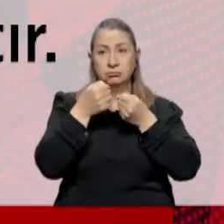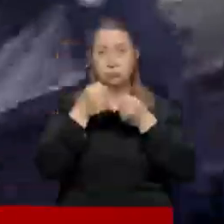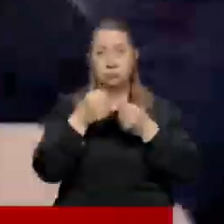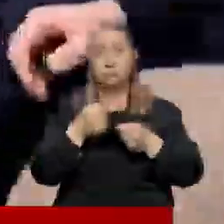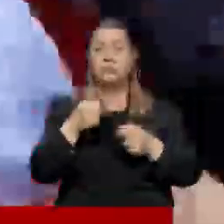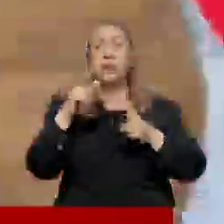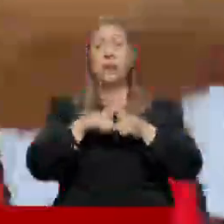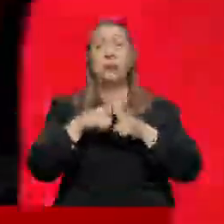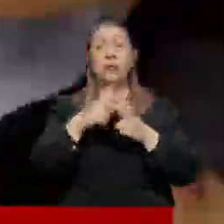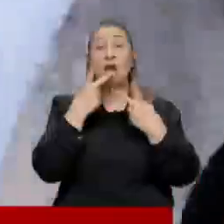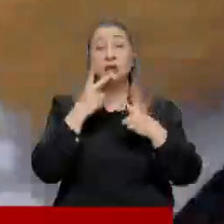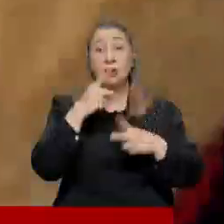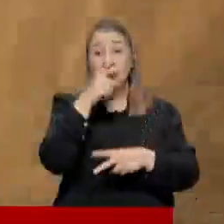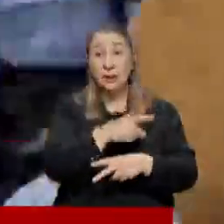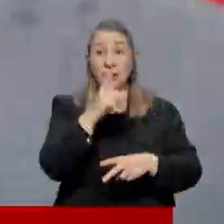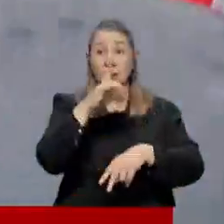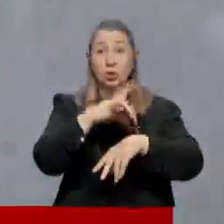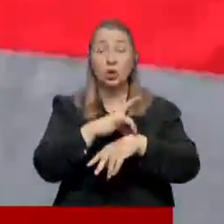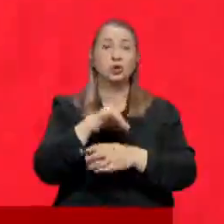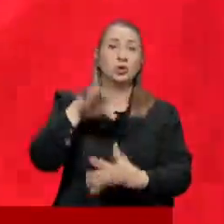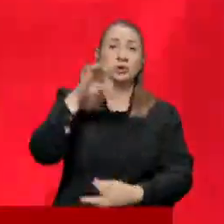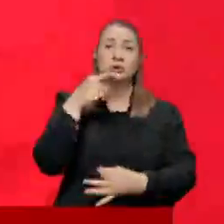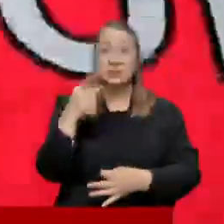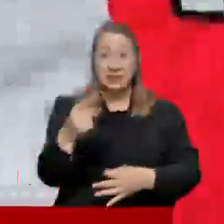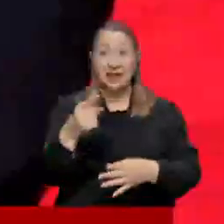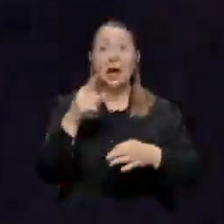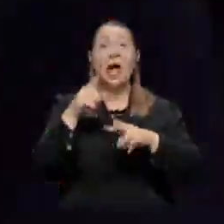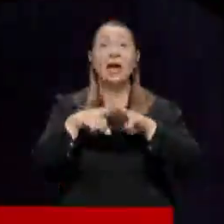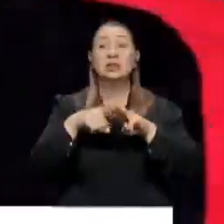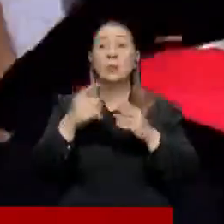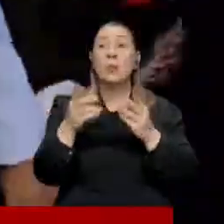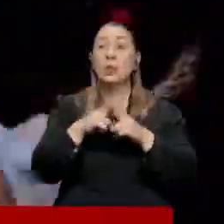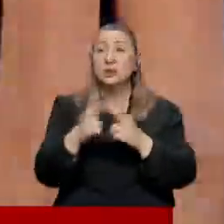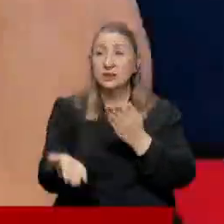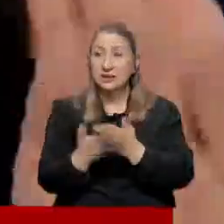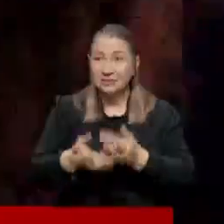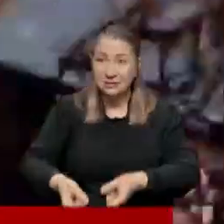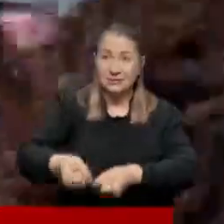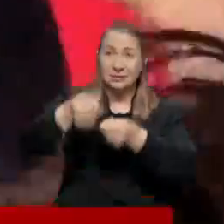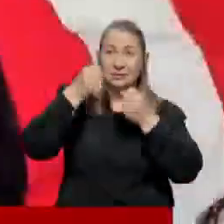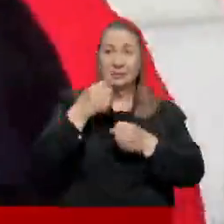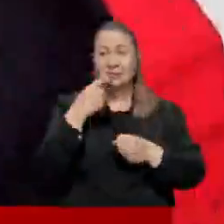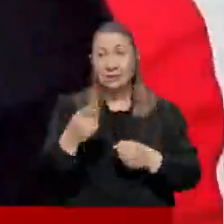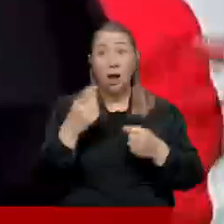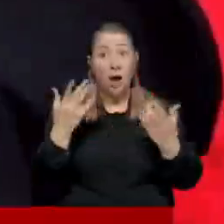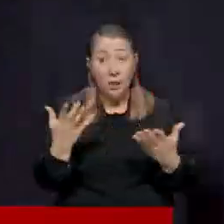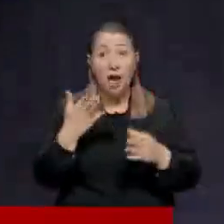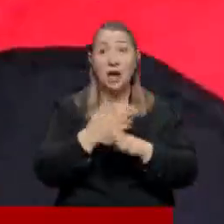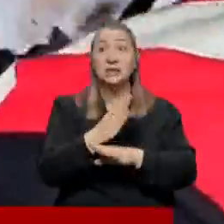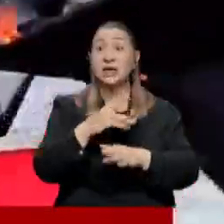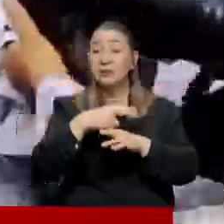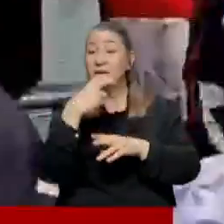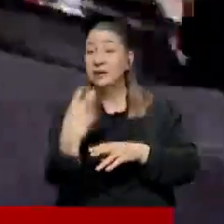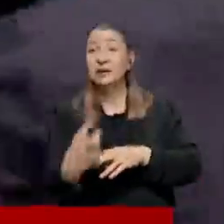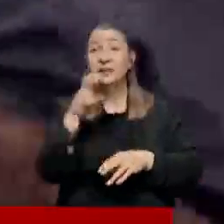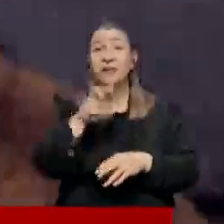kaldırılmıştır. Emniyet açıklamasında bir hekim diyerek Erdinç Köksal'ı polisin yerden kaldırdığına yer verildi. Ancak aslında yere